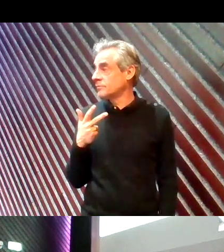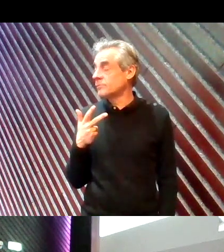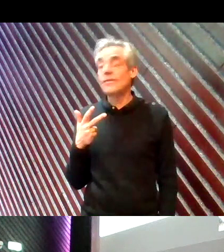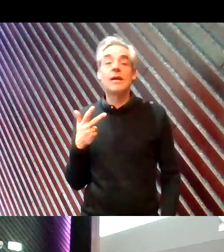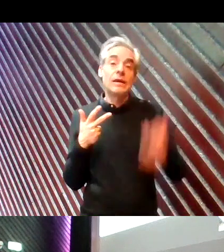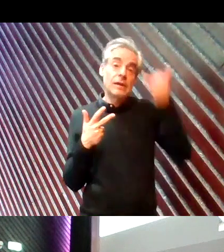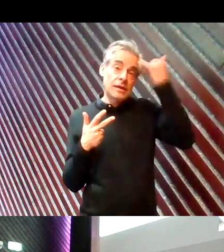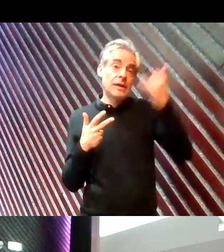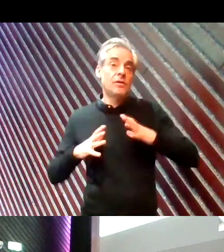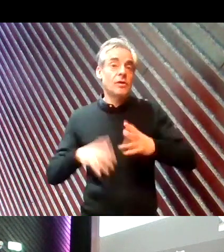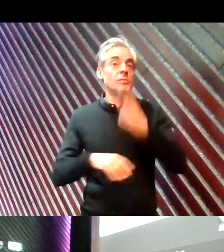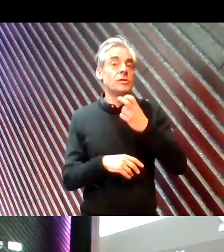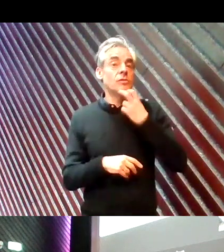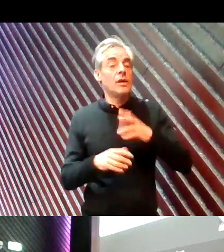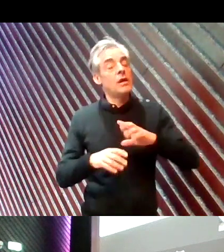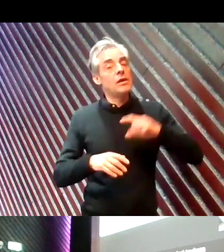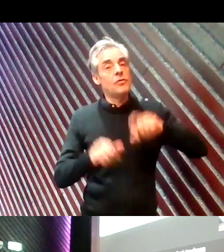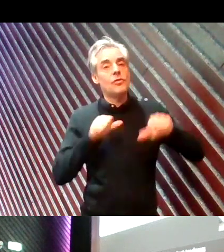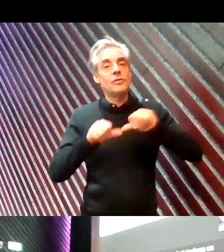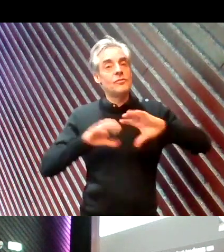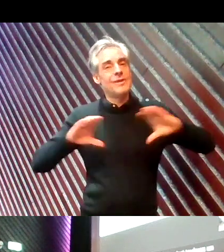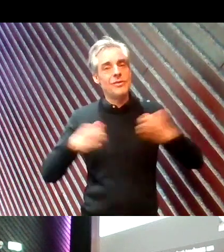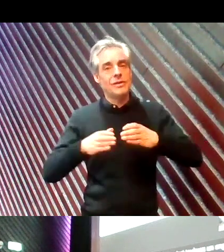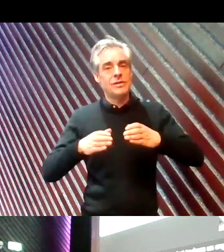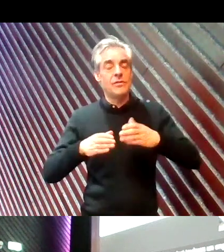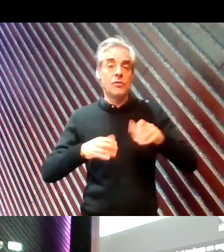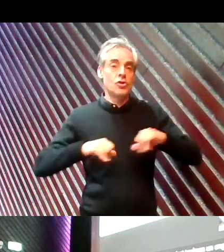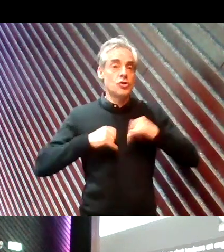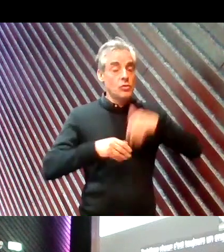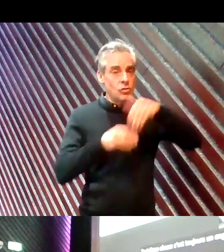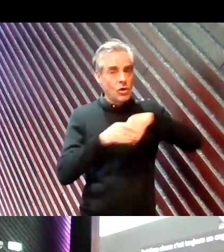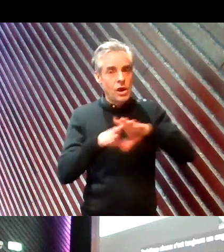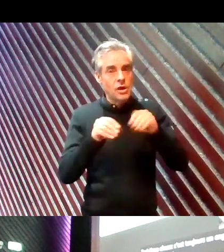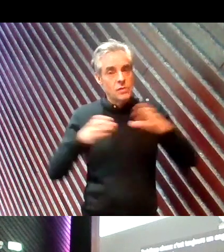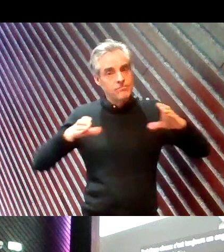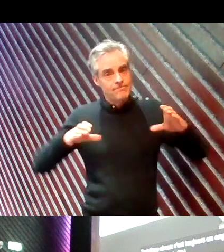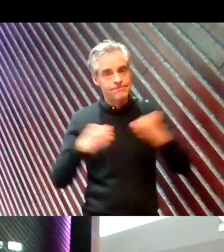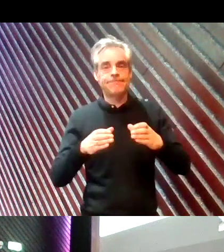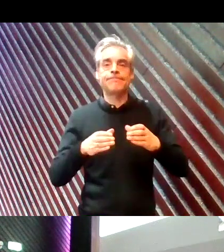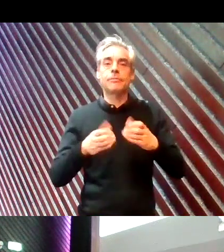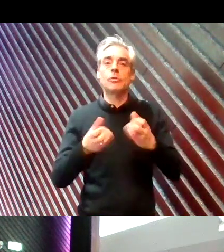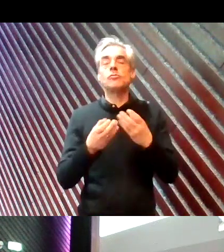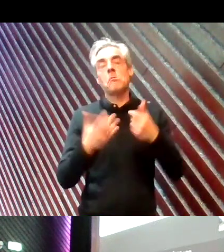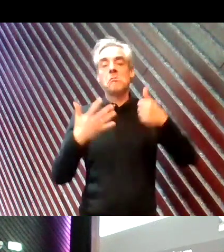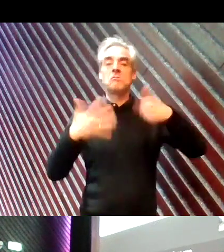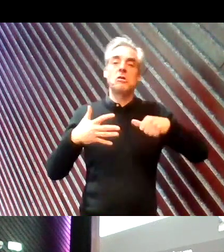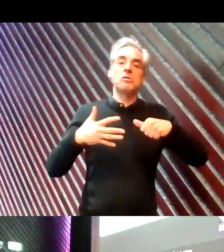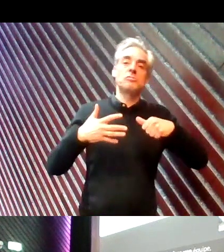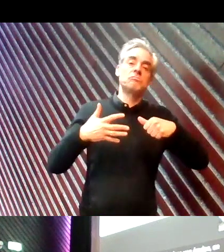toujours chez l'Unicité, un engagement qui est collectif. Les jeunes, ils sont dans une équipe, en général, entre 16